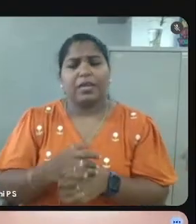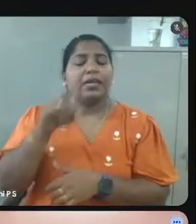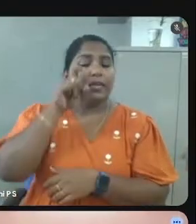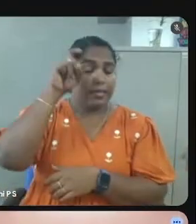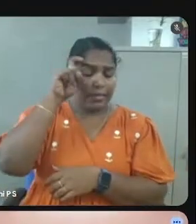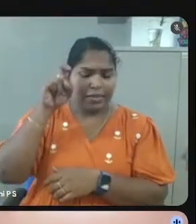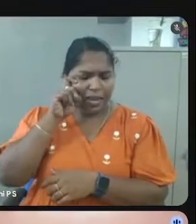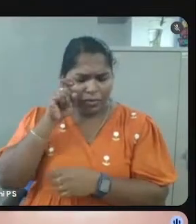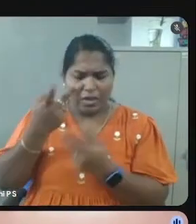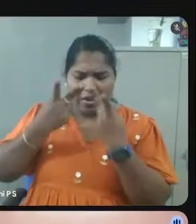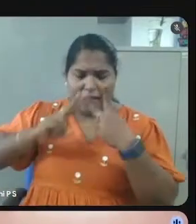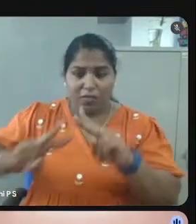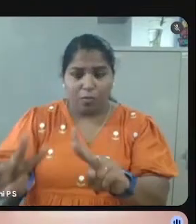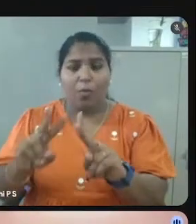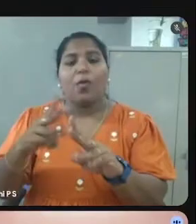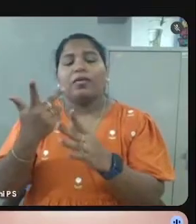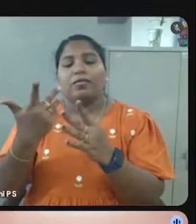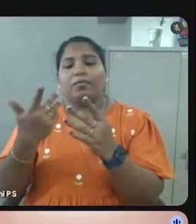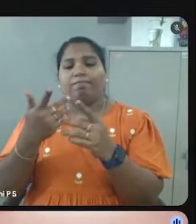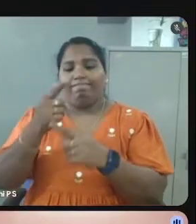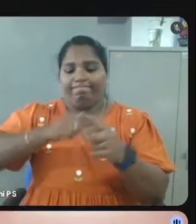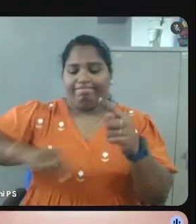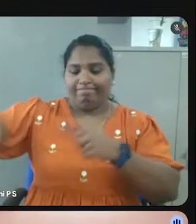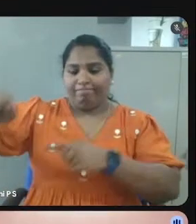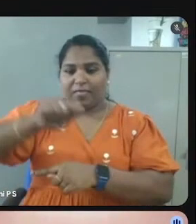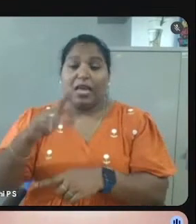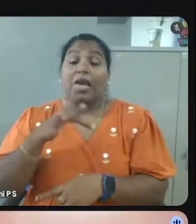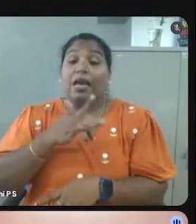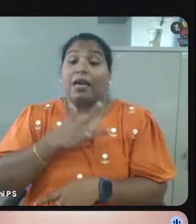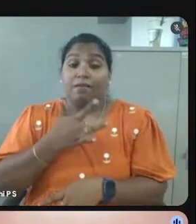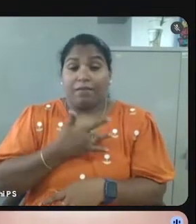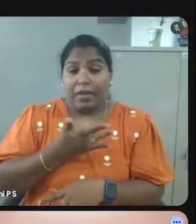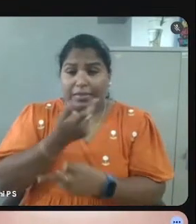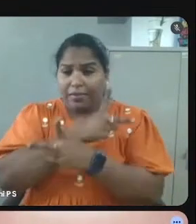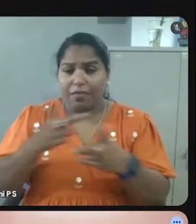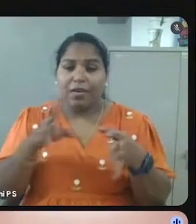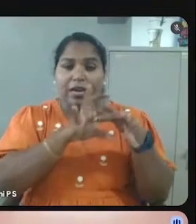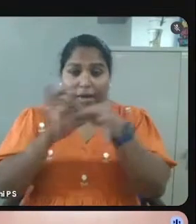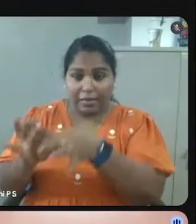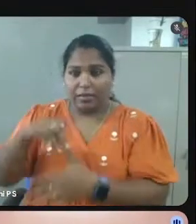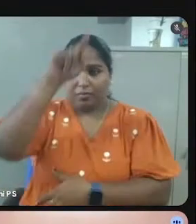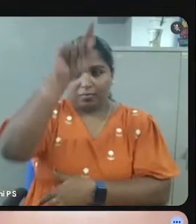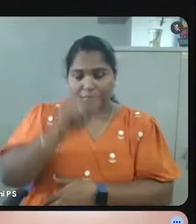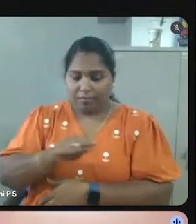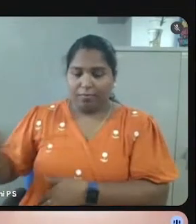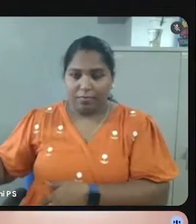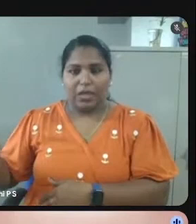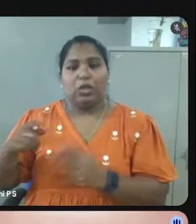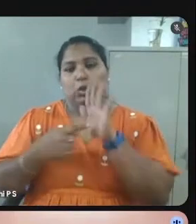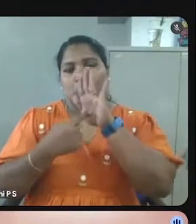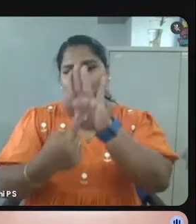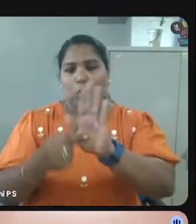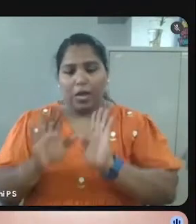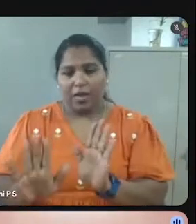സൈക്കിൾ. ഈ സൈക്കിൾ ഇമോഷണൽ വെൽബീങ് വളരെ ഇമ്പോർട്ടൻ്റ് ആണ് സൈക്കിളാണ്.